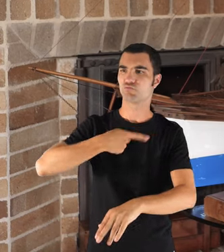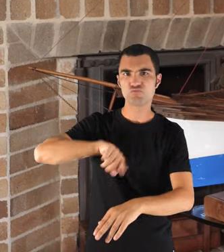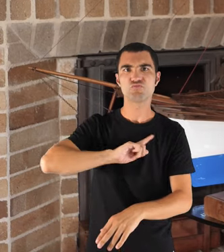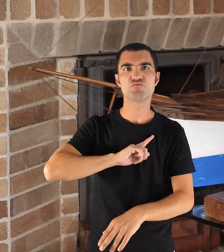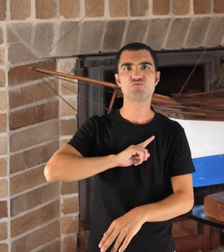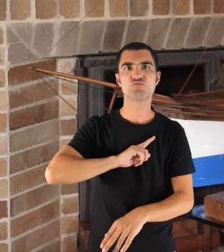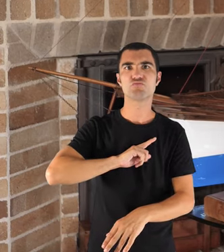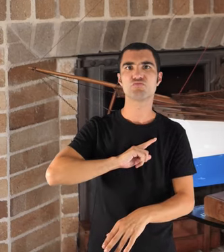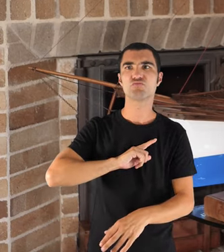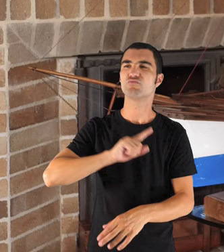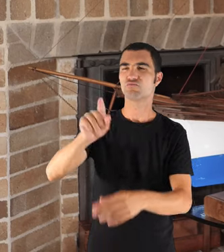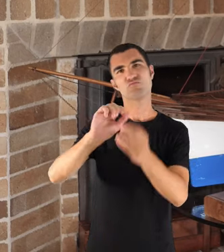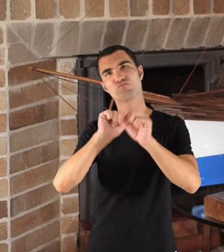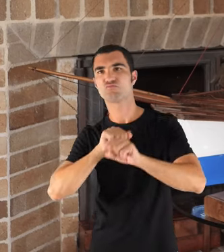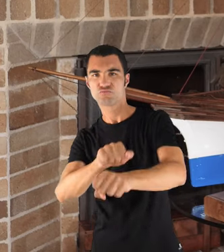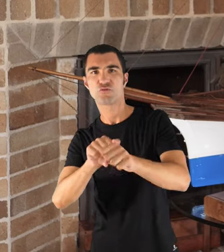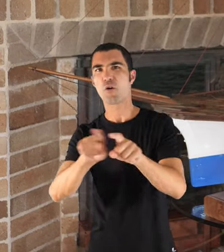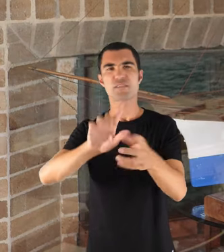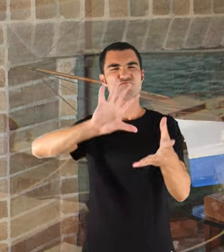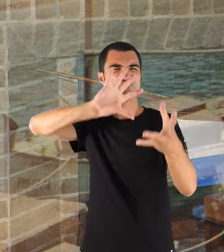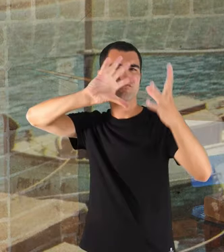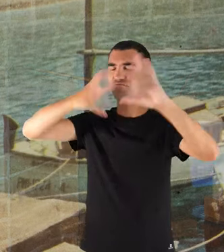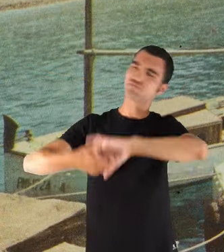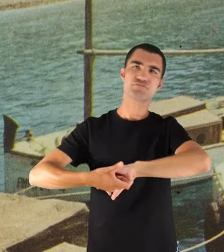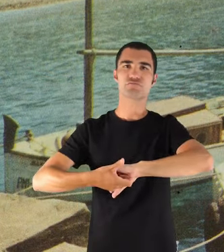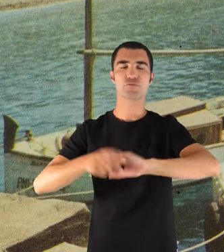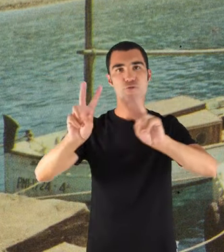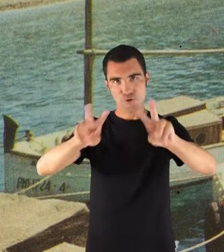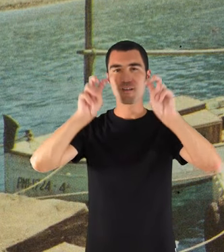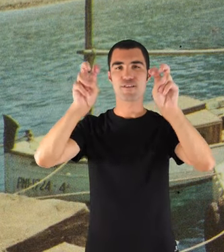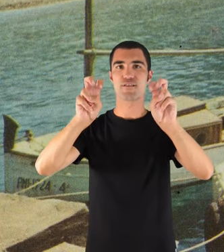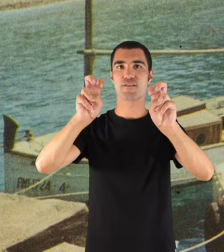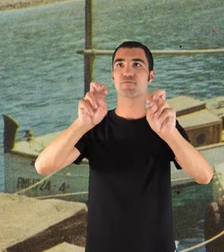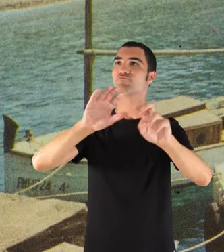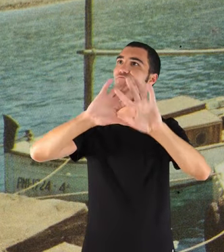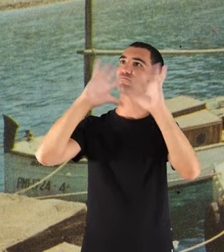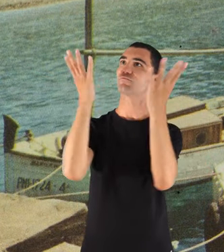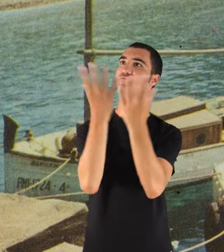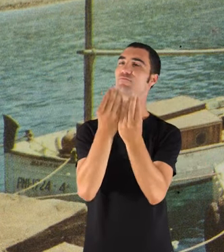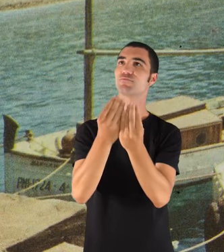transformar, se pot dir, la varen transformar i li van dar un aspecte ja un poc més